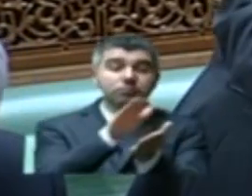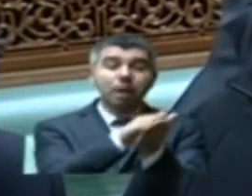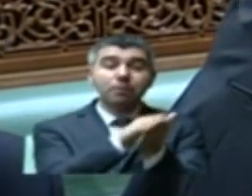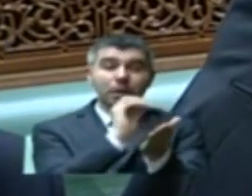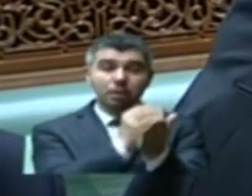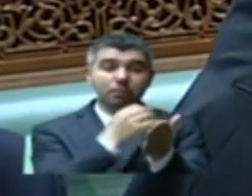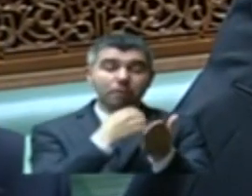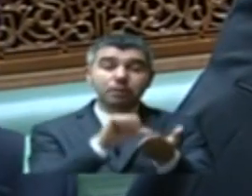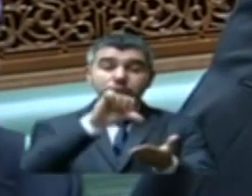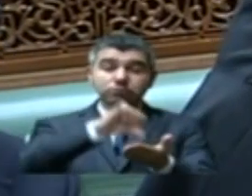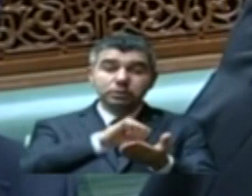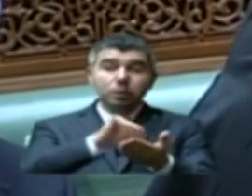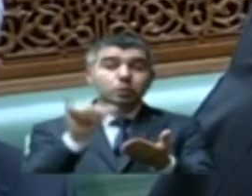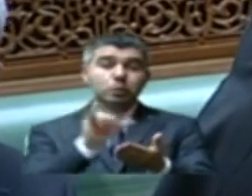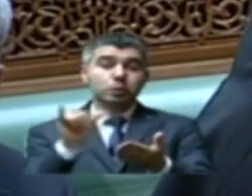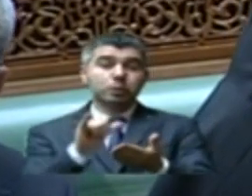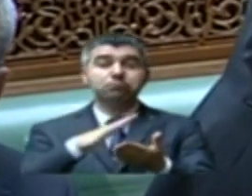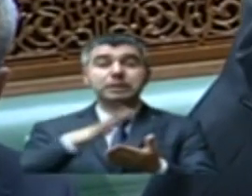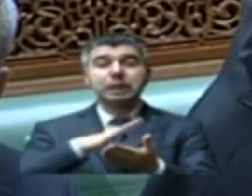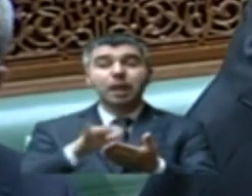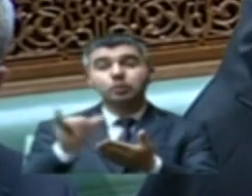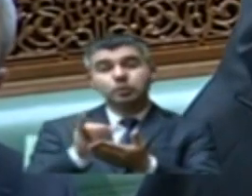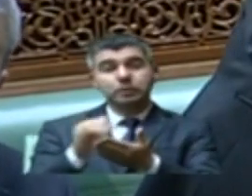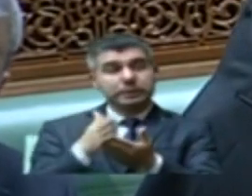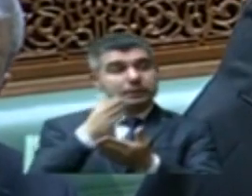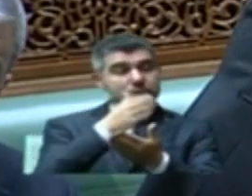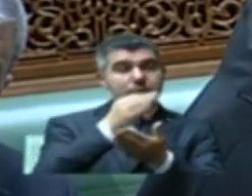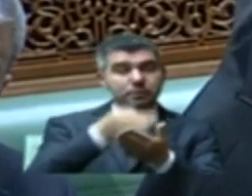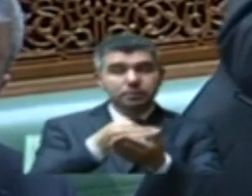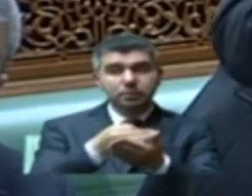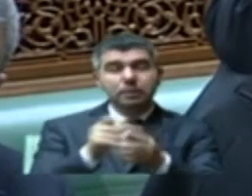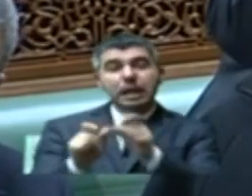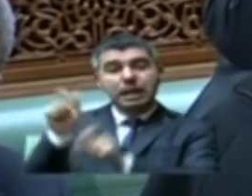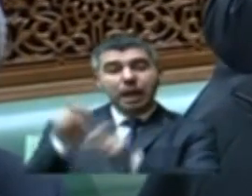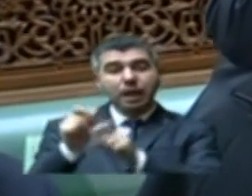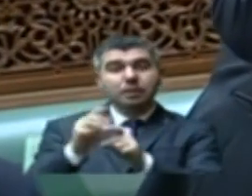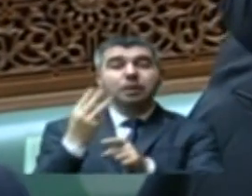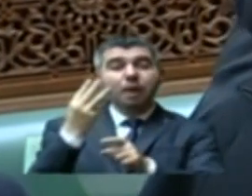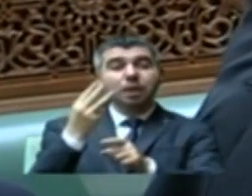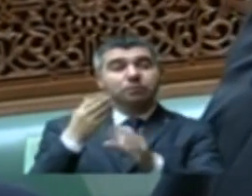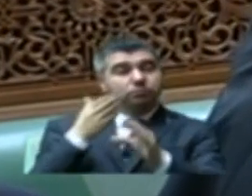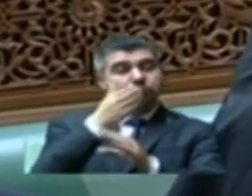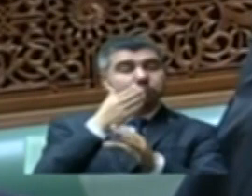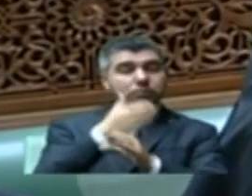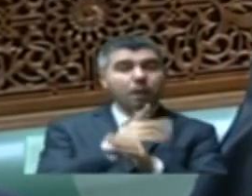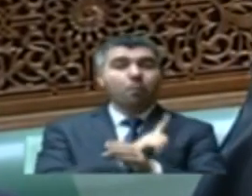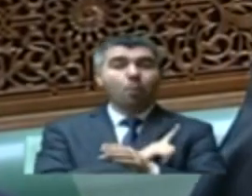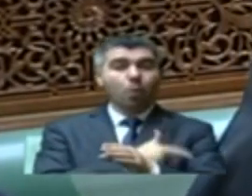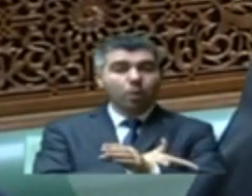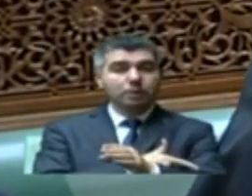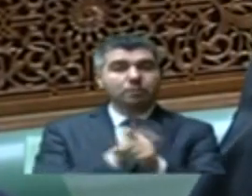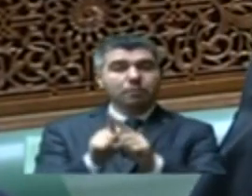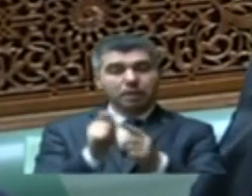الإقليمي أو المركز الجهوي أو من الإدارة المركزية؟ إذا الإشكالية كاين عندنا أشخاص اللي تقدموا ثلاث مرات، مشوا عند الأمن الوطني باش يصابوا